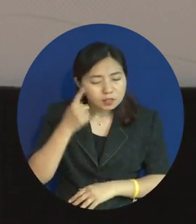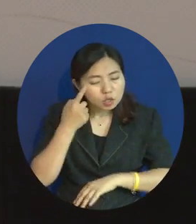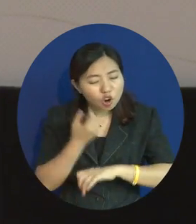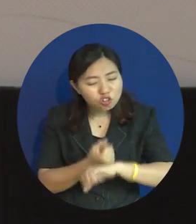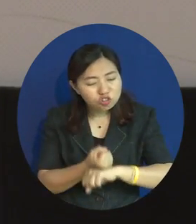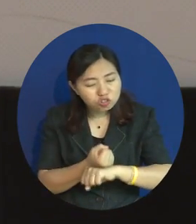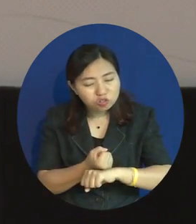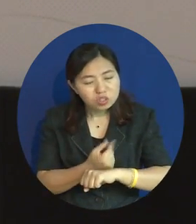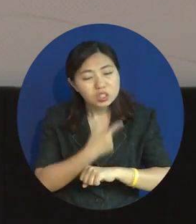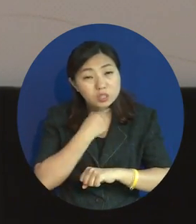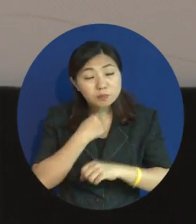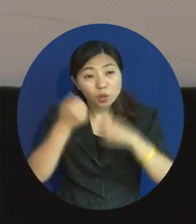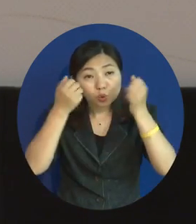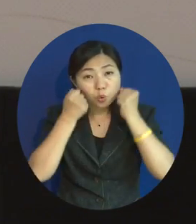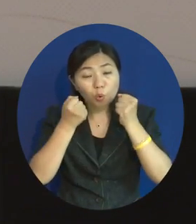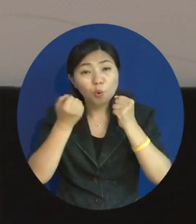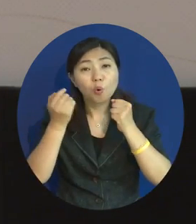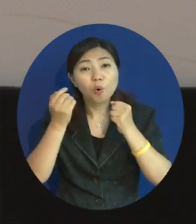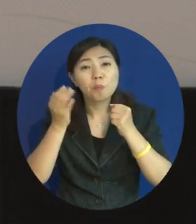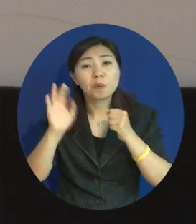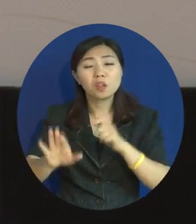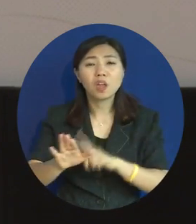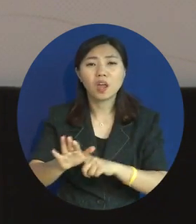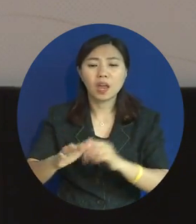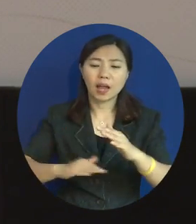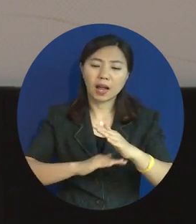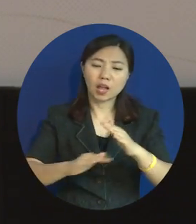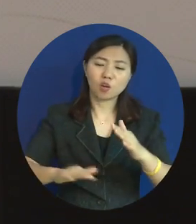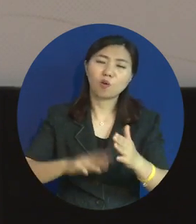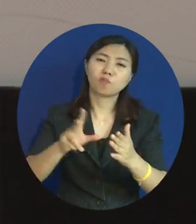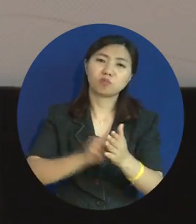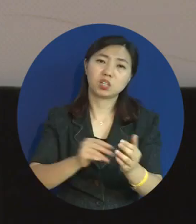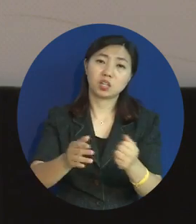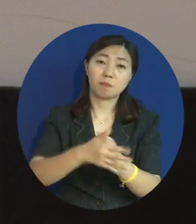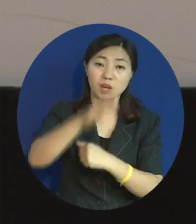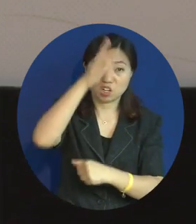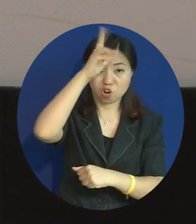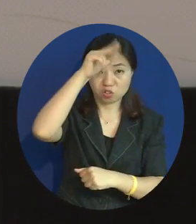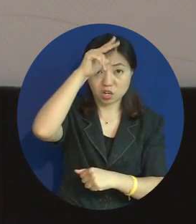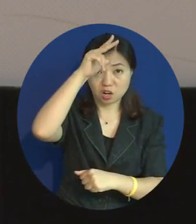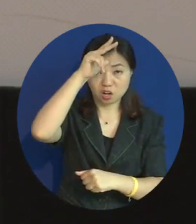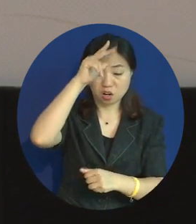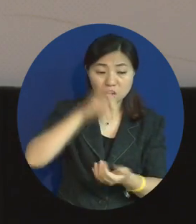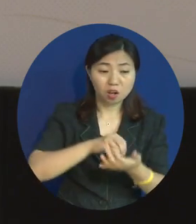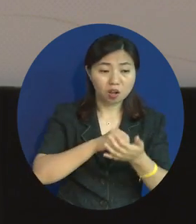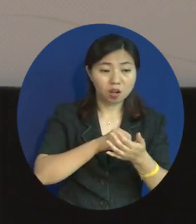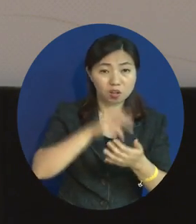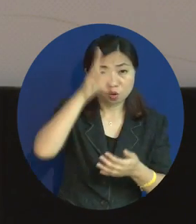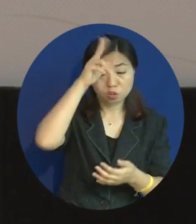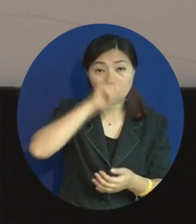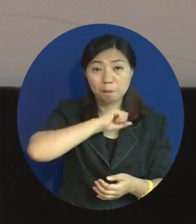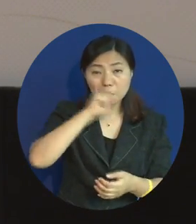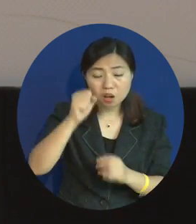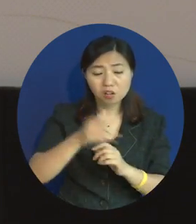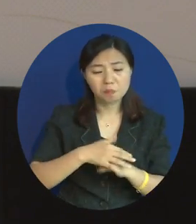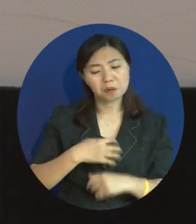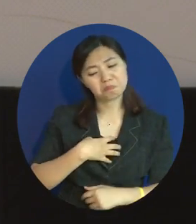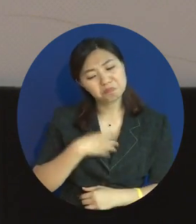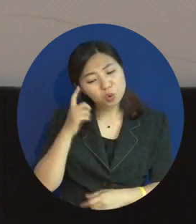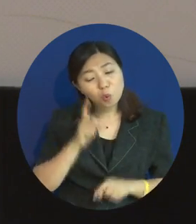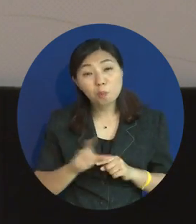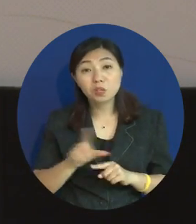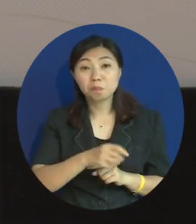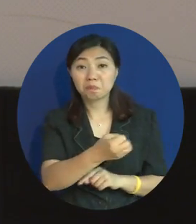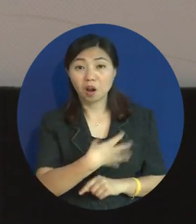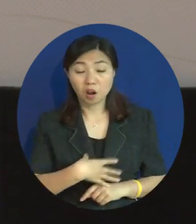싶고 심리학을 전공했는데 형평이, 가정형평이 안 돼가 경찰에 갔다는 거예요. 그래서 고민이라는 거예요. 고민할 필요가 없어요.